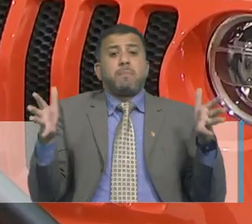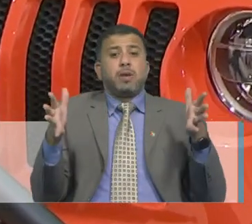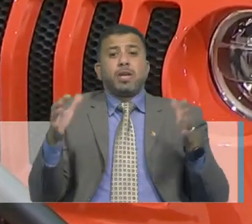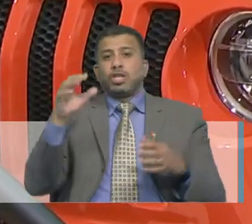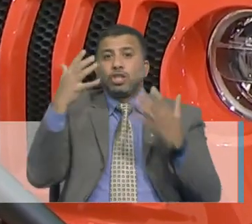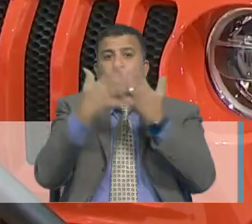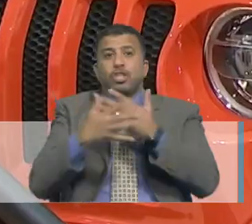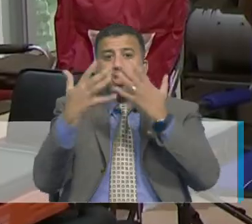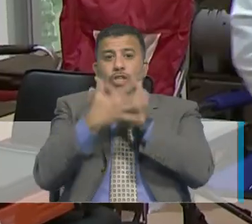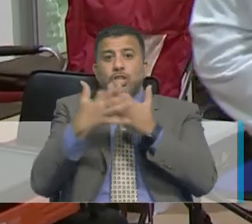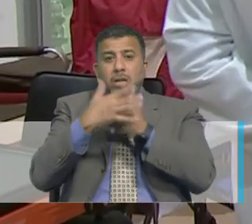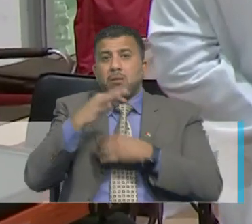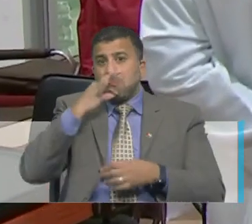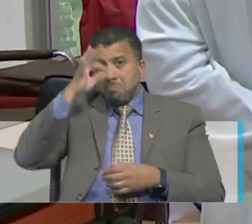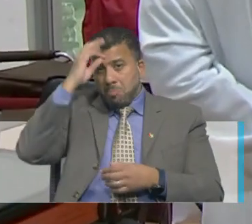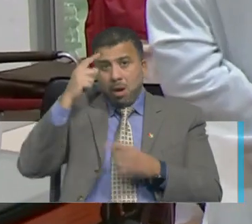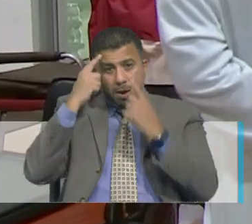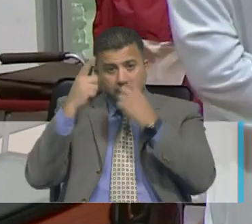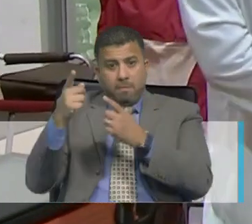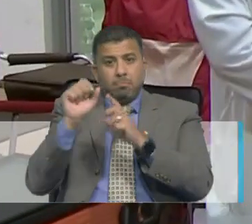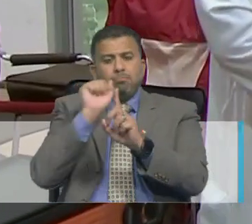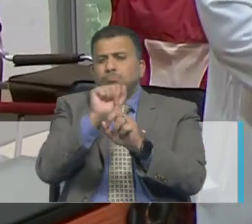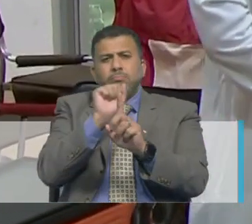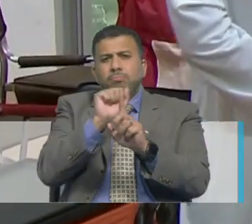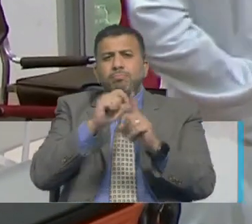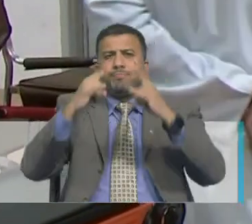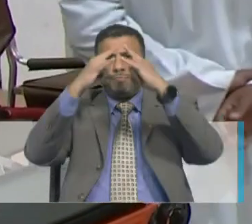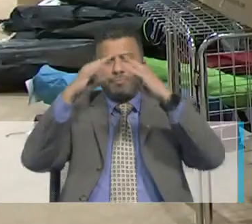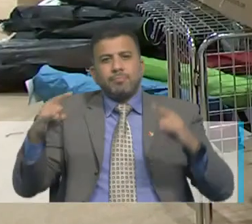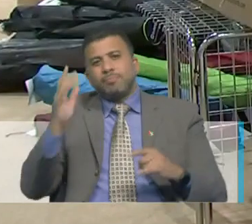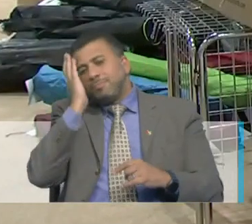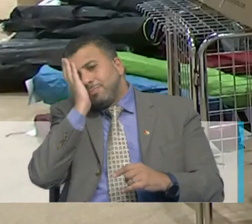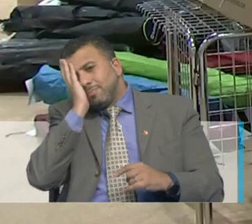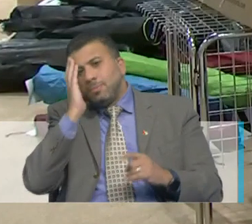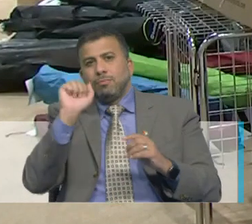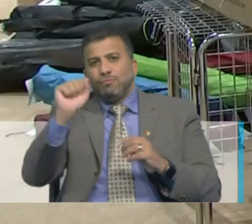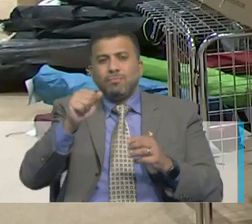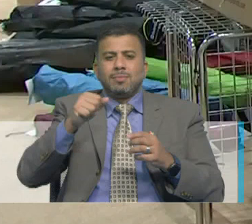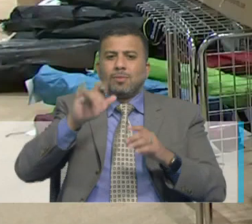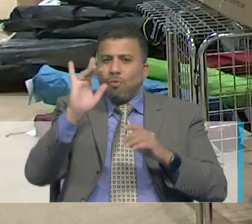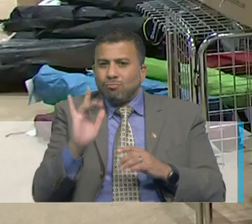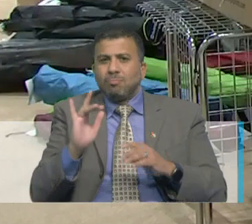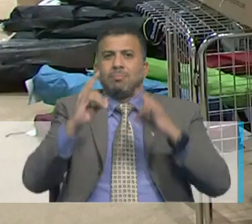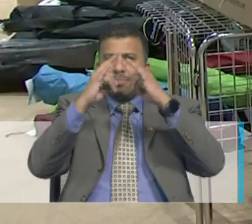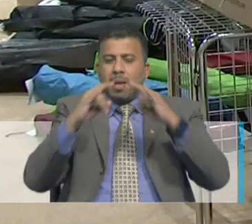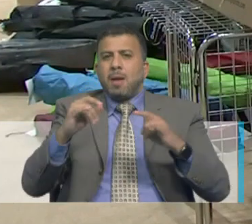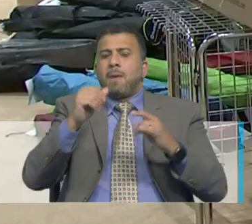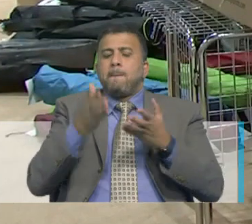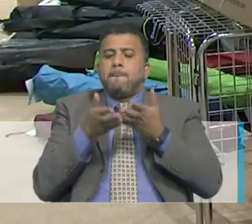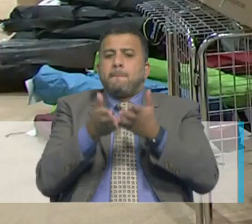من الشركات والعلامات التجارية المتخصصة في مجال التخييم والرحلات البرية والبحرية.